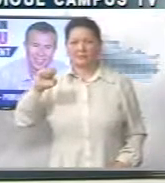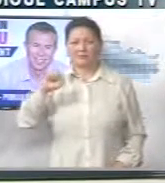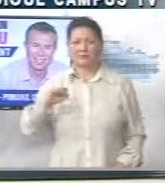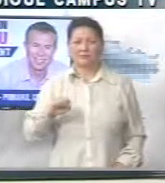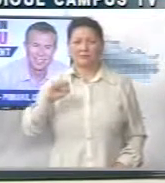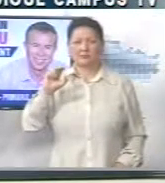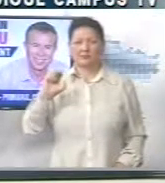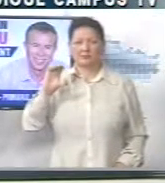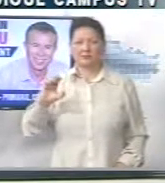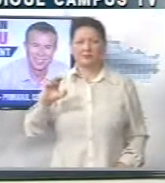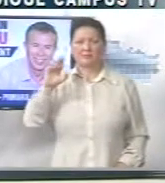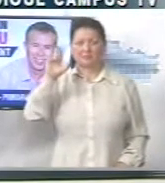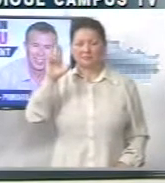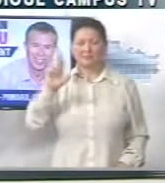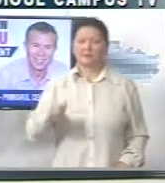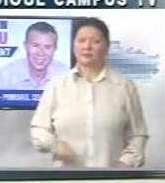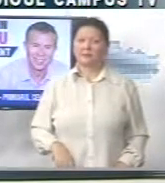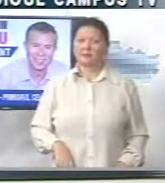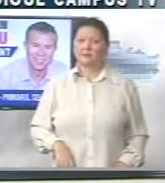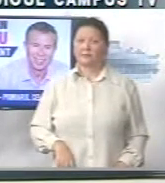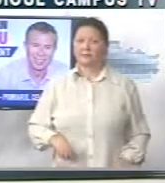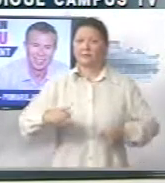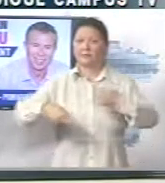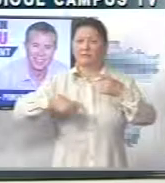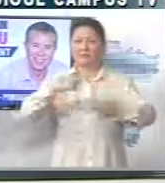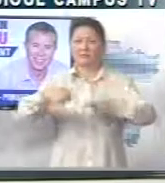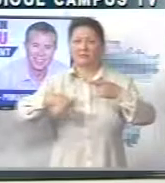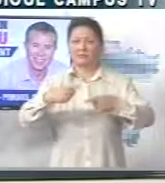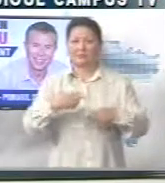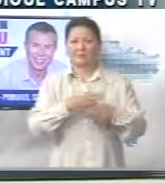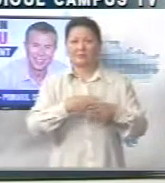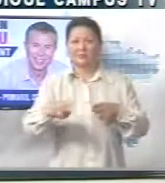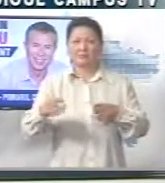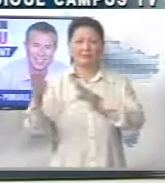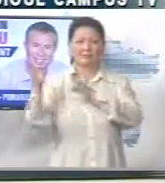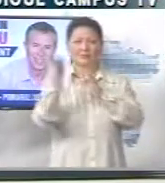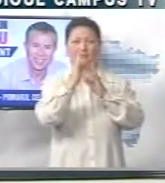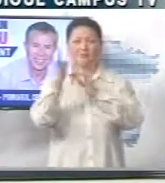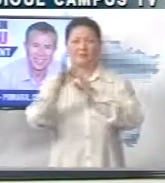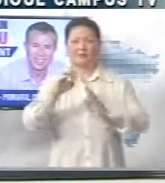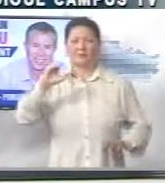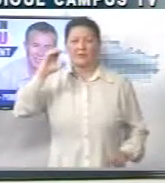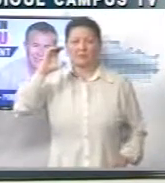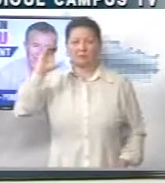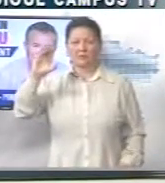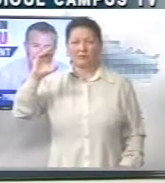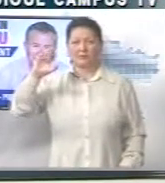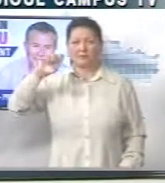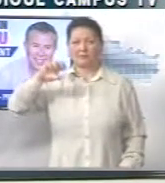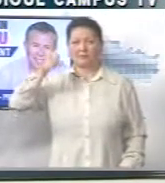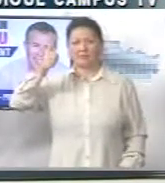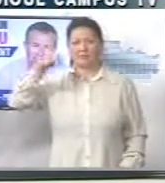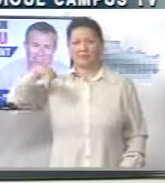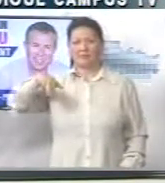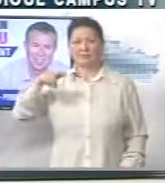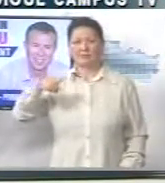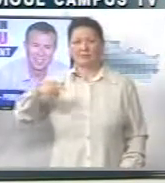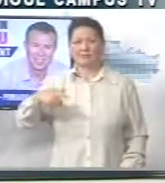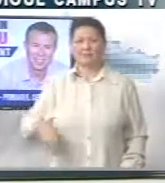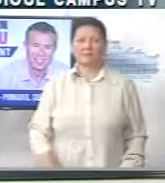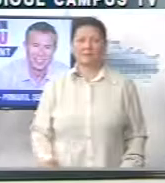veți continua cu curățenia din Parcul Crâng, întreabă un alt telespectator. Curățenia din Parcul Crâng probabil că se referă la